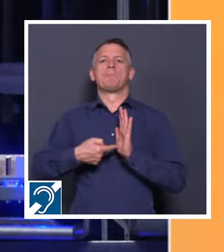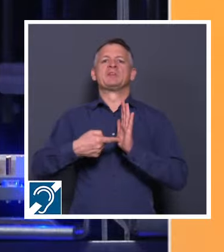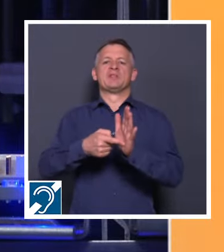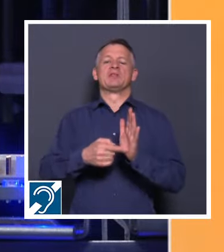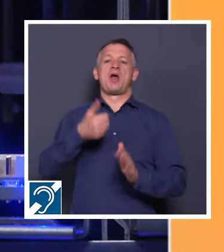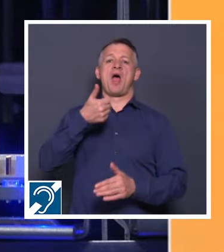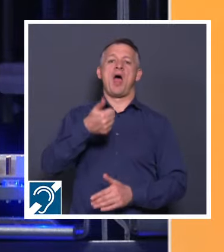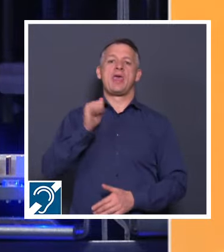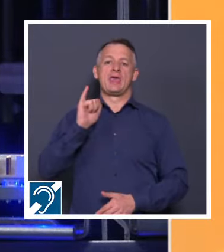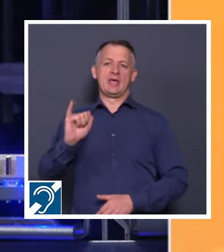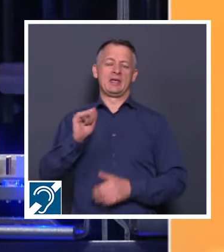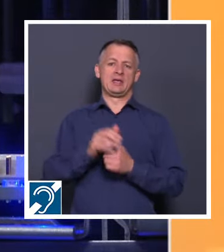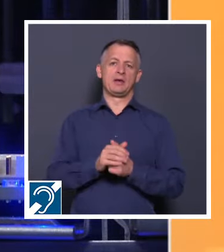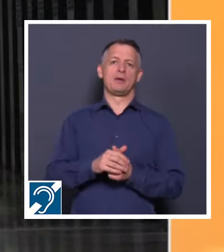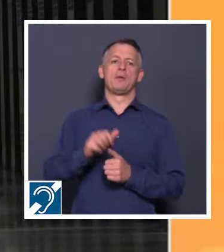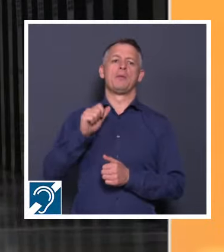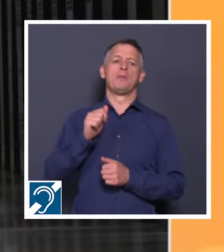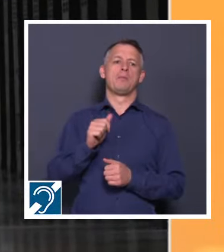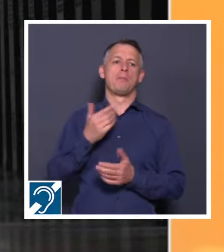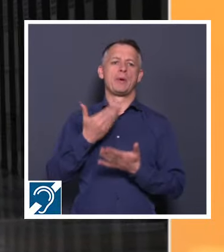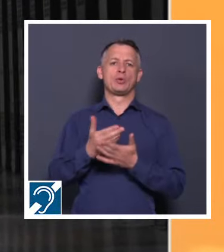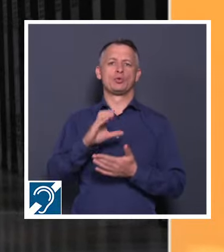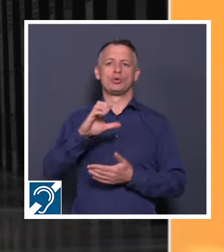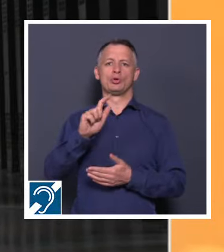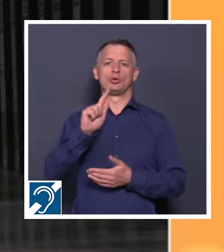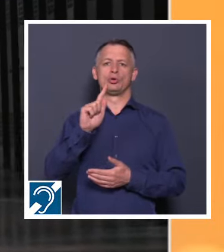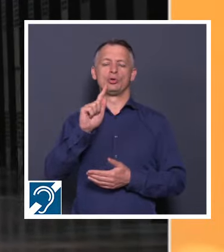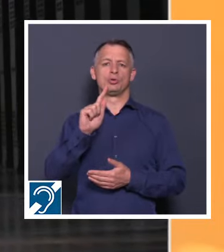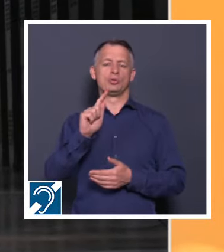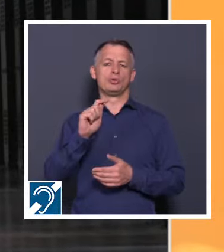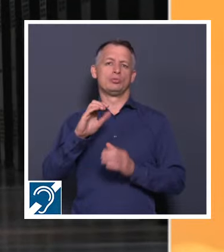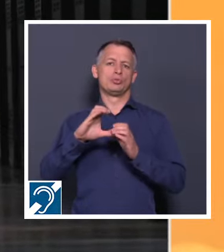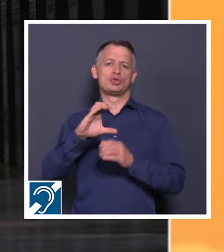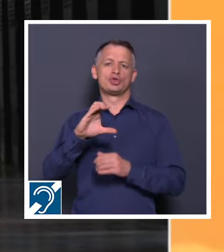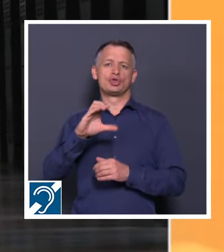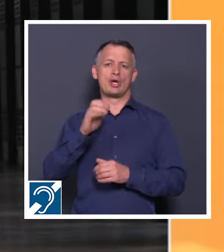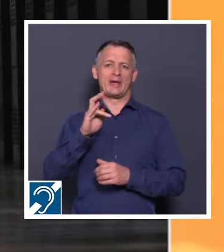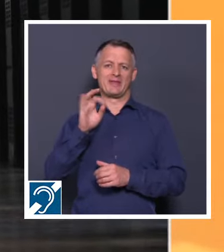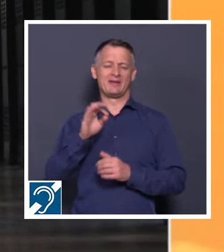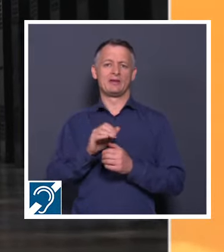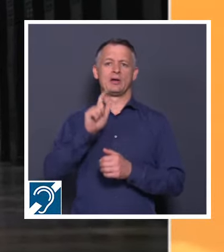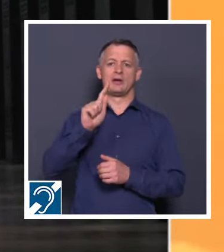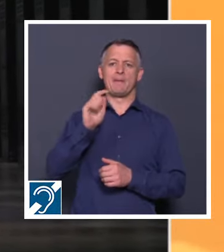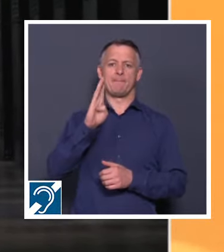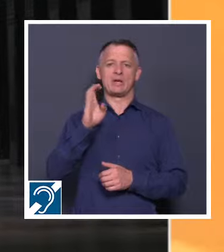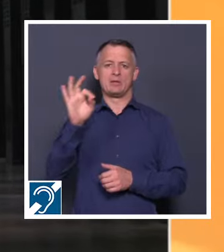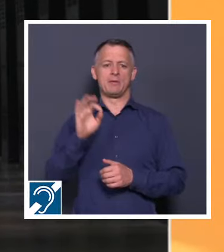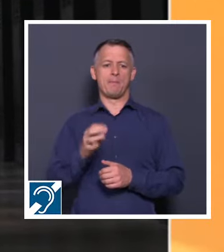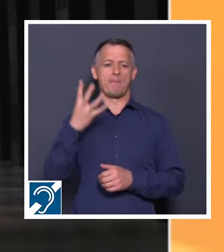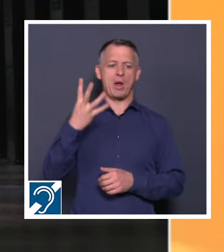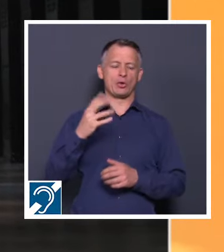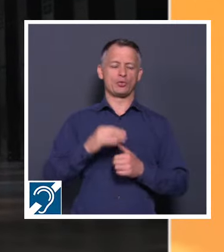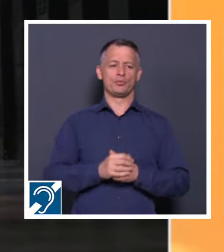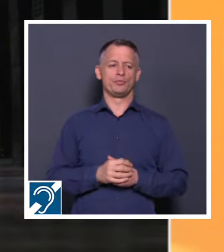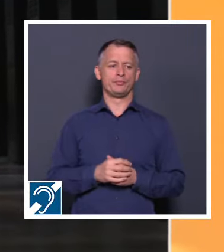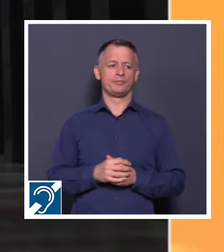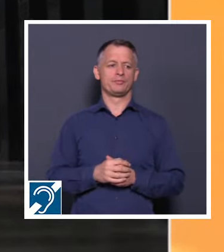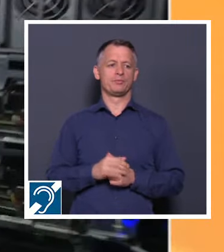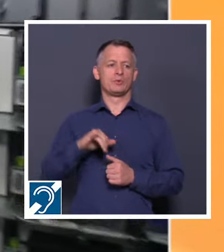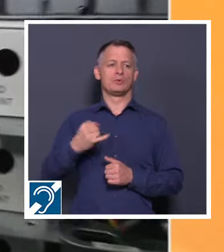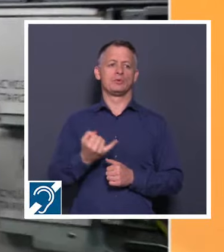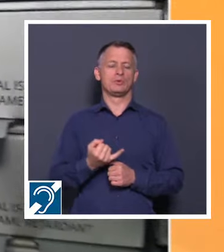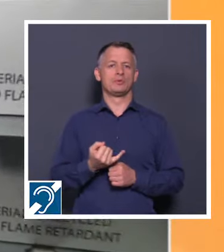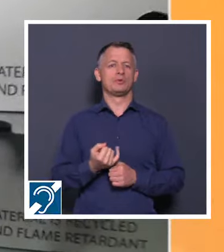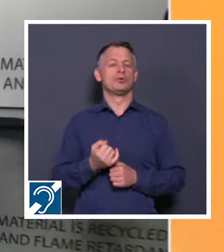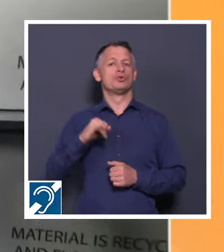ChatGPT 4o, de la omnipotent, dacă pot să-i spun așa, și Google pentru